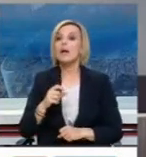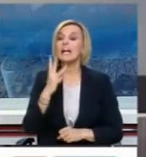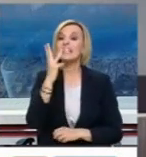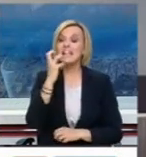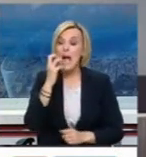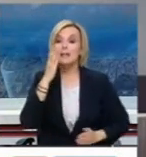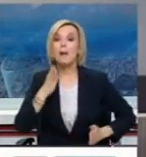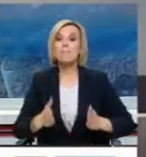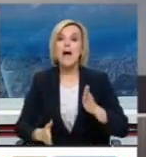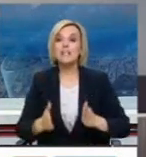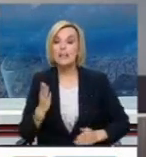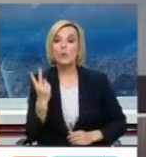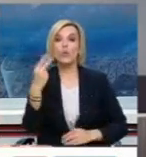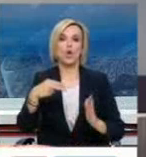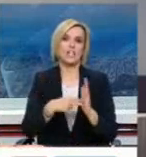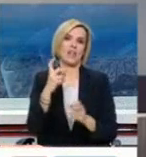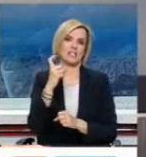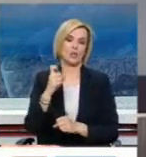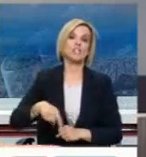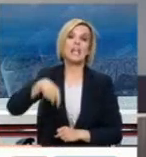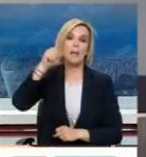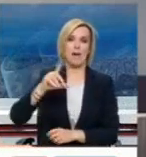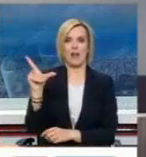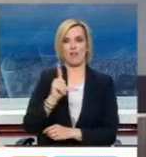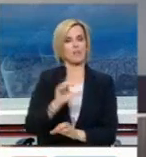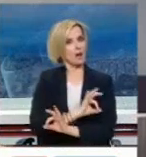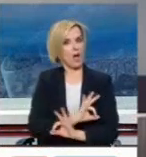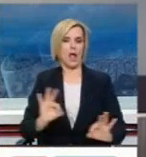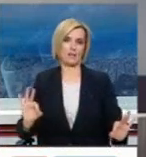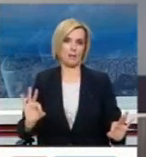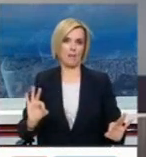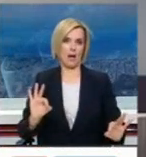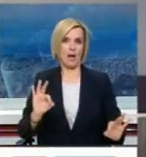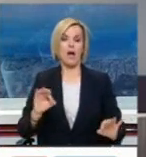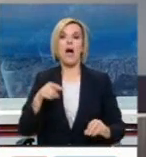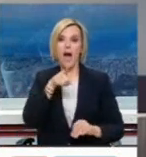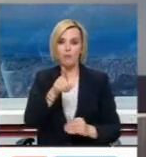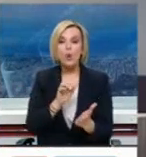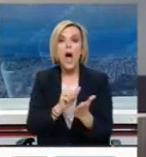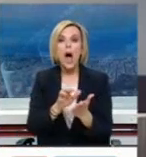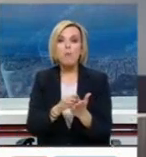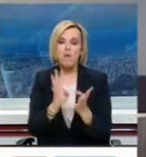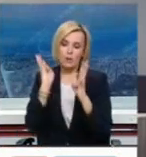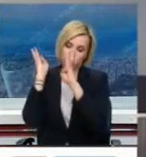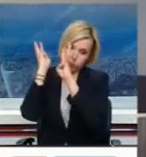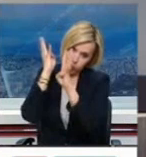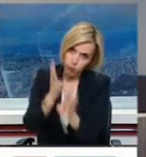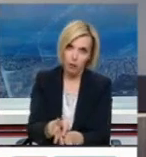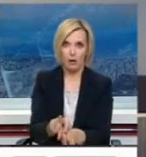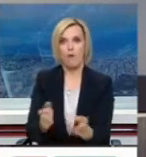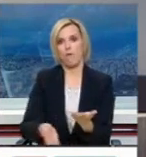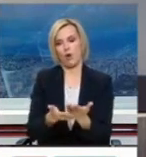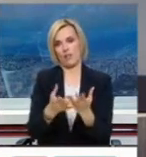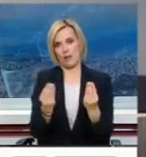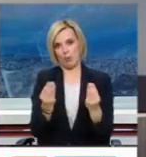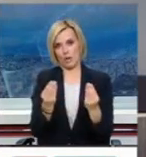30 Μαρτίου 2020, ημέρα Δευτέρα. Μαζί με αυτό θα ήθελα να πληροφορήσω, να ενημερώσω